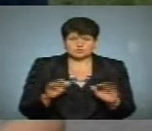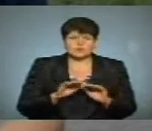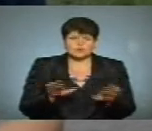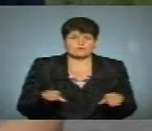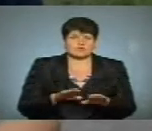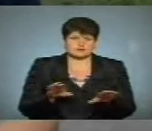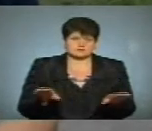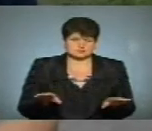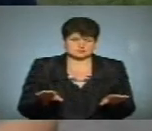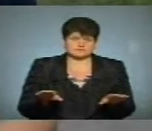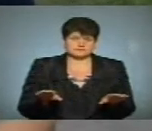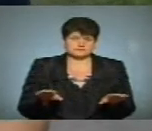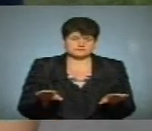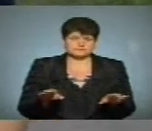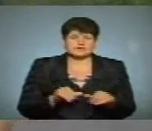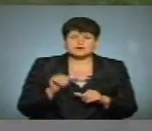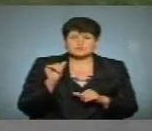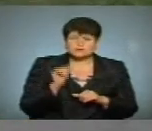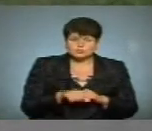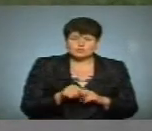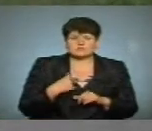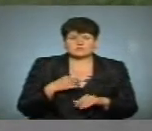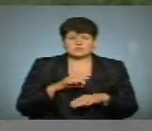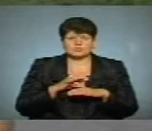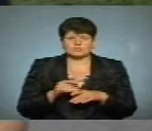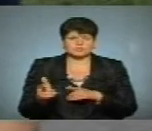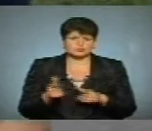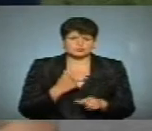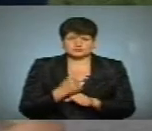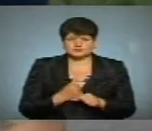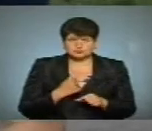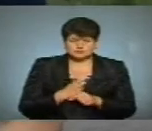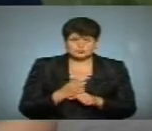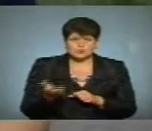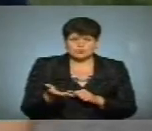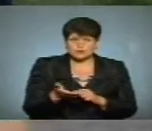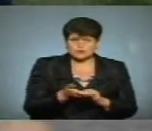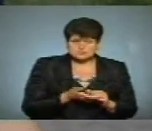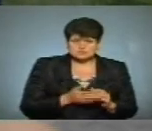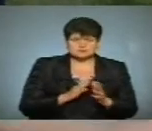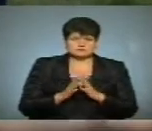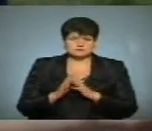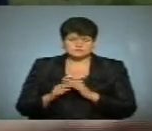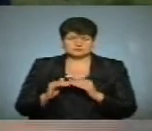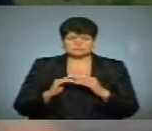купатися. Окрім того, ми проводимо підготовчі роботи, тобто покосили